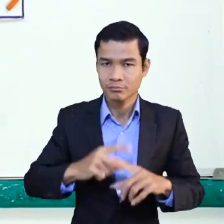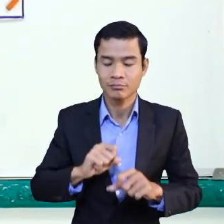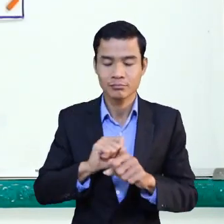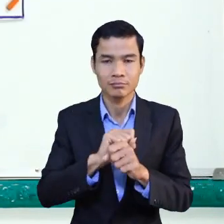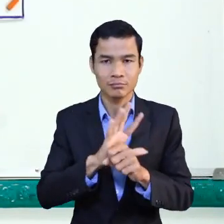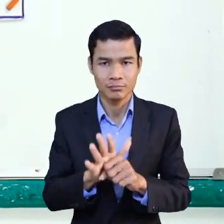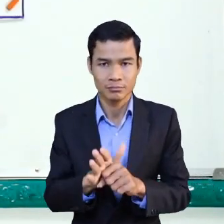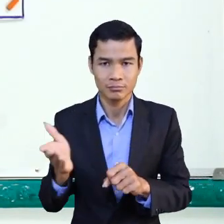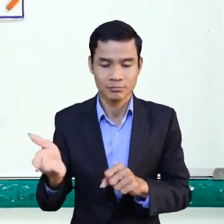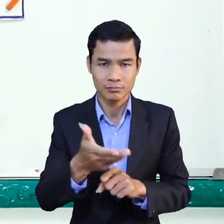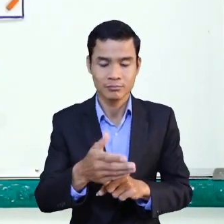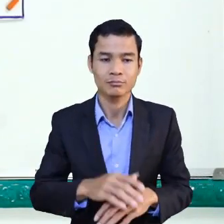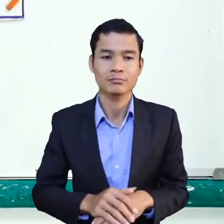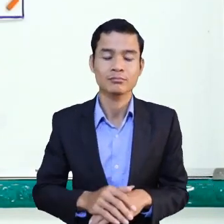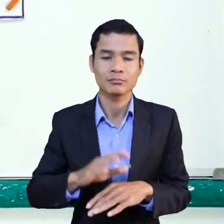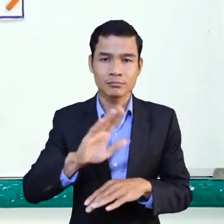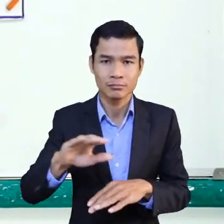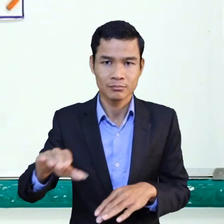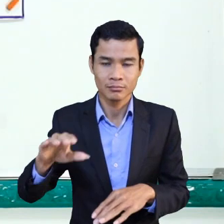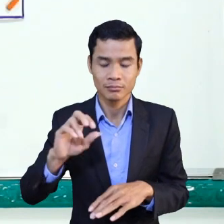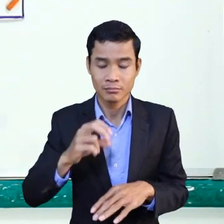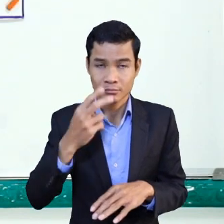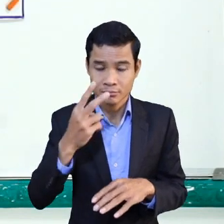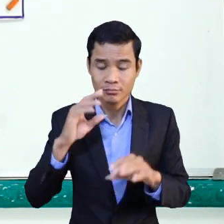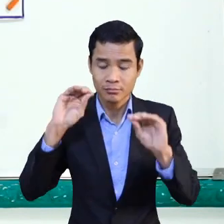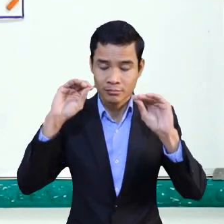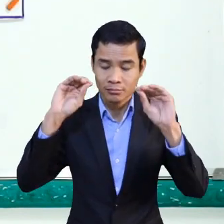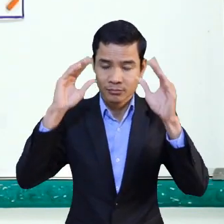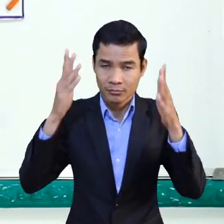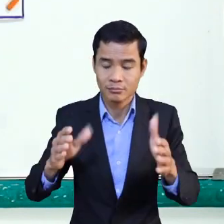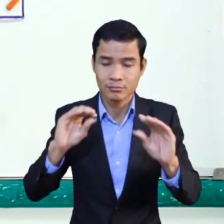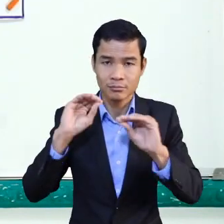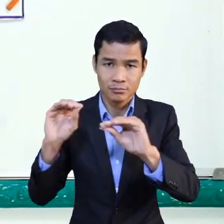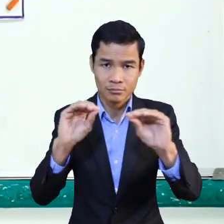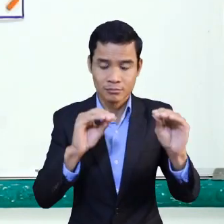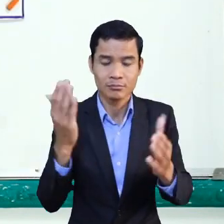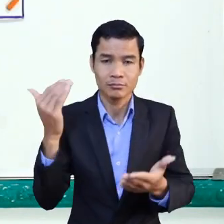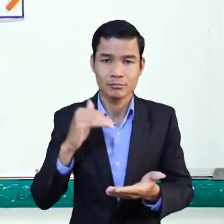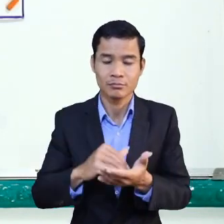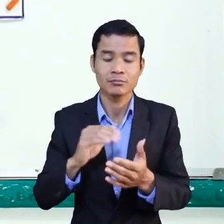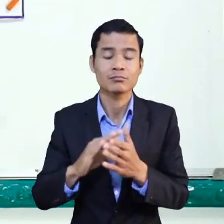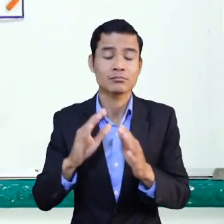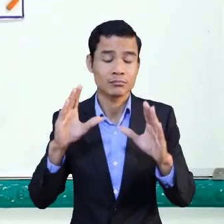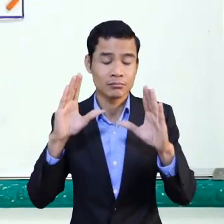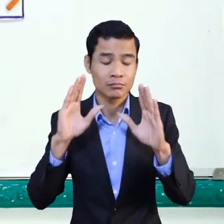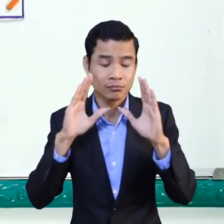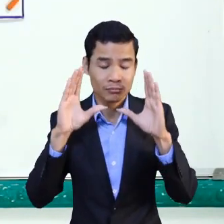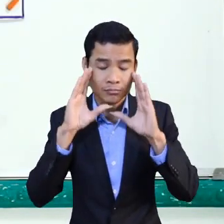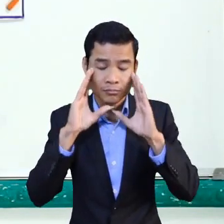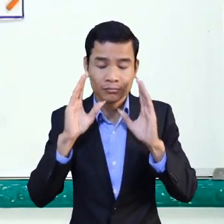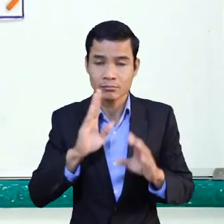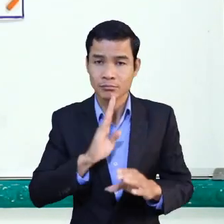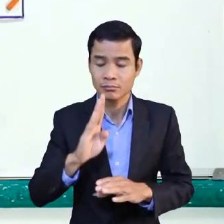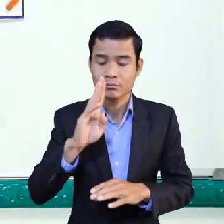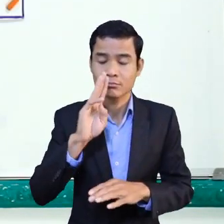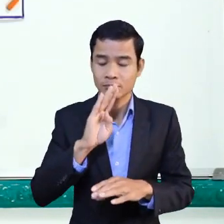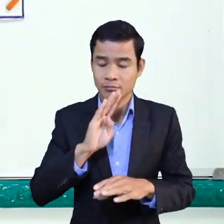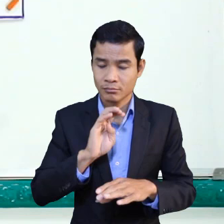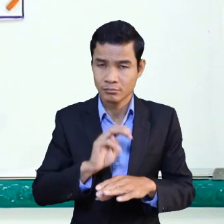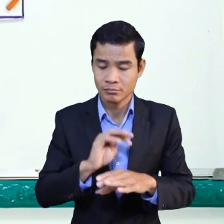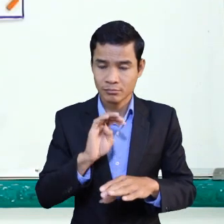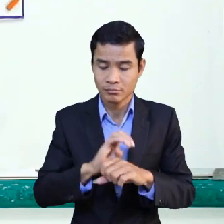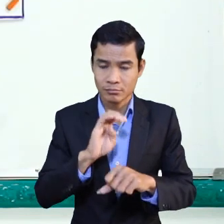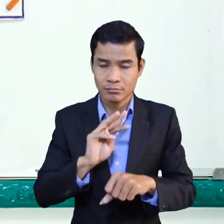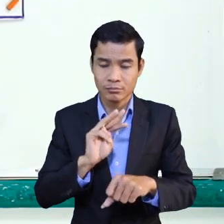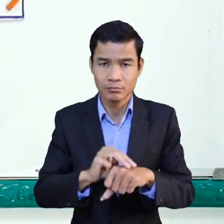ជំងឺ COVID-19 ចាកូនអាចមើលការបង្រៀនរបស់អ្នកគ្រូម្ដងទៀតនៅក្នុងផេកផ្លូវការរបស់ក្រសួងអប់រំយុវជននិងកីឡាគ្រូខេម